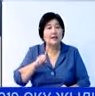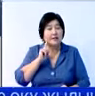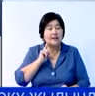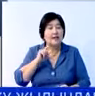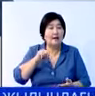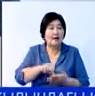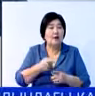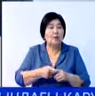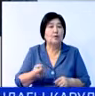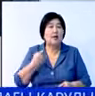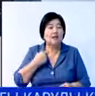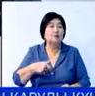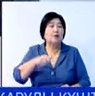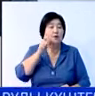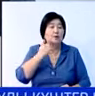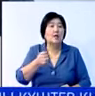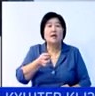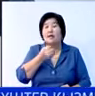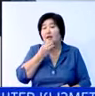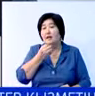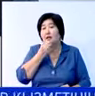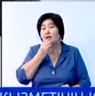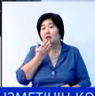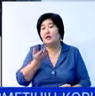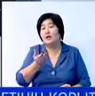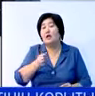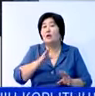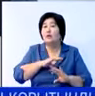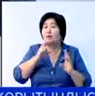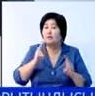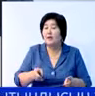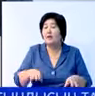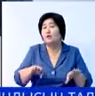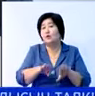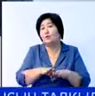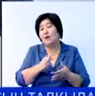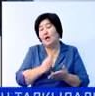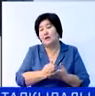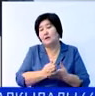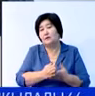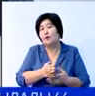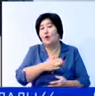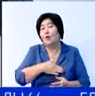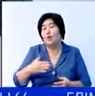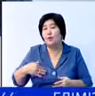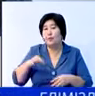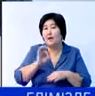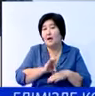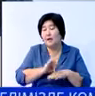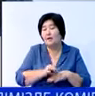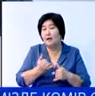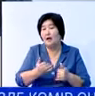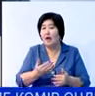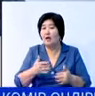арасында осы ішімдікті тұтыну салдарына ете өлім жітімге ұшырау, сонымен қатар өкпе қатерлі ісігінің алдын